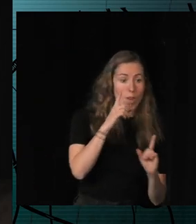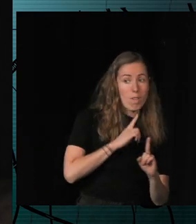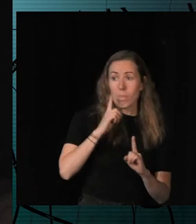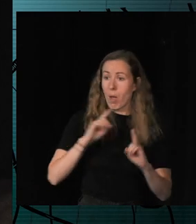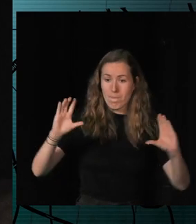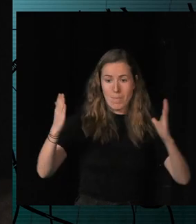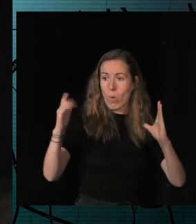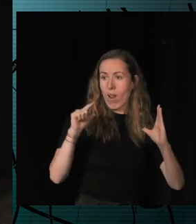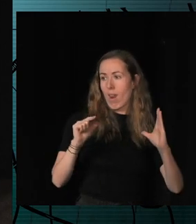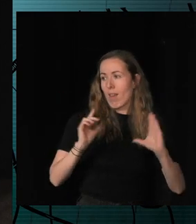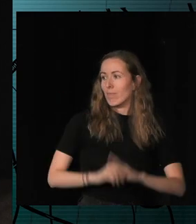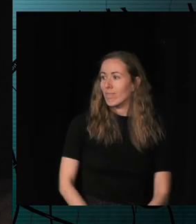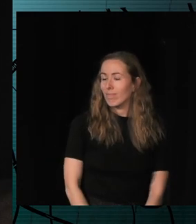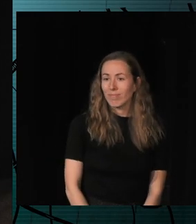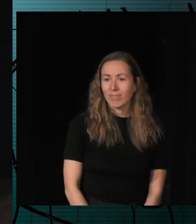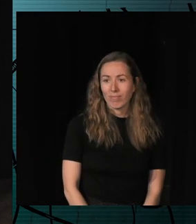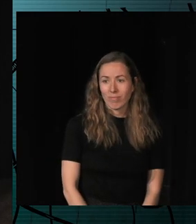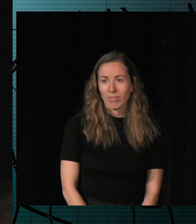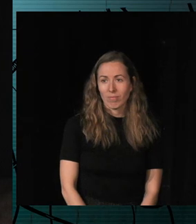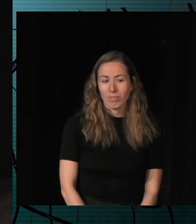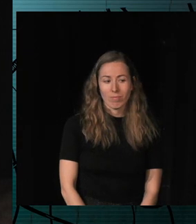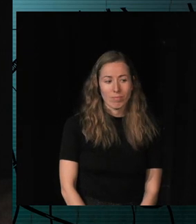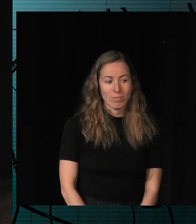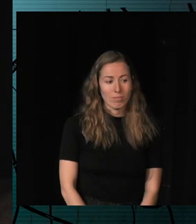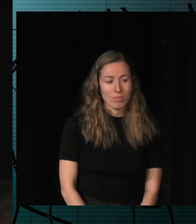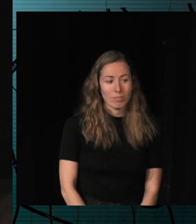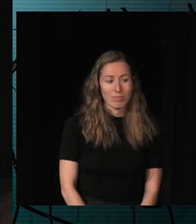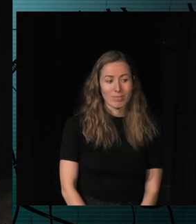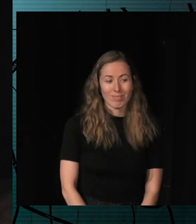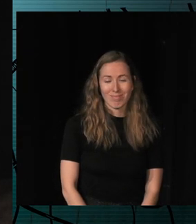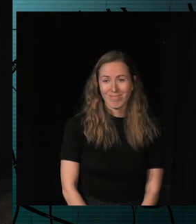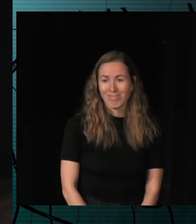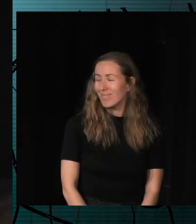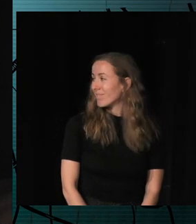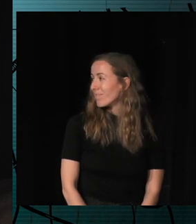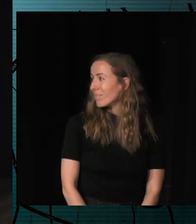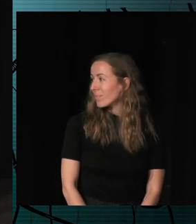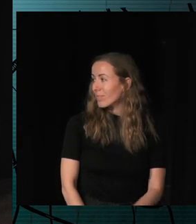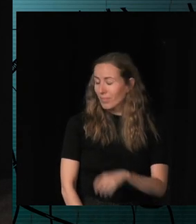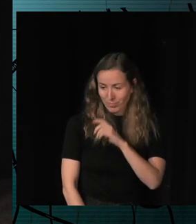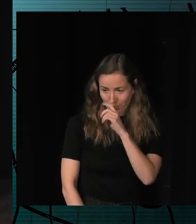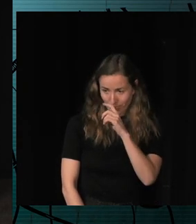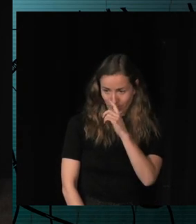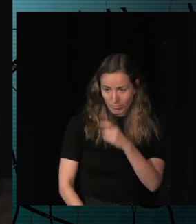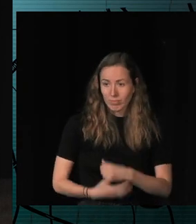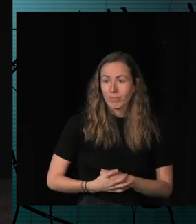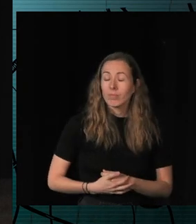féminité très bien euh peut-être pour pour conclure entre